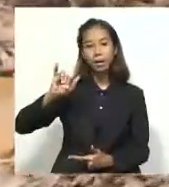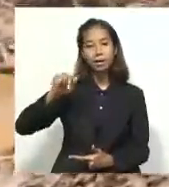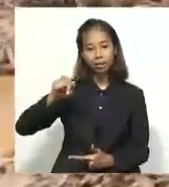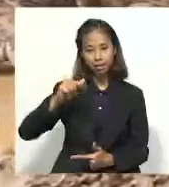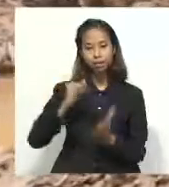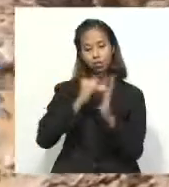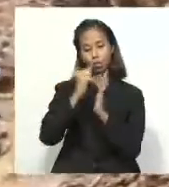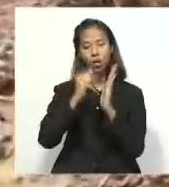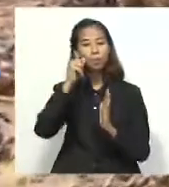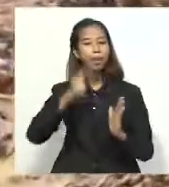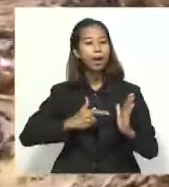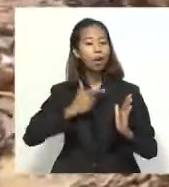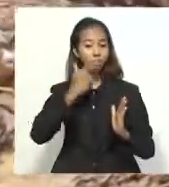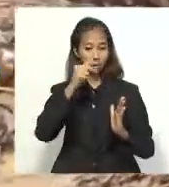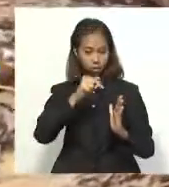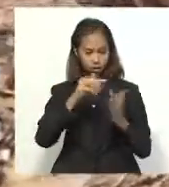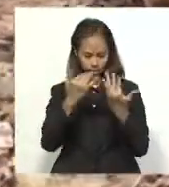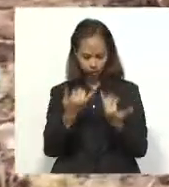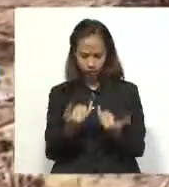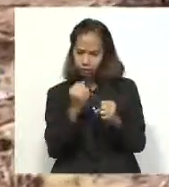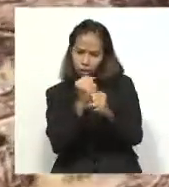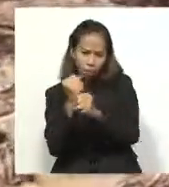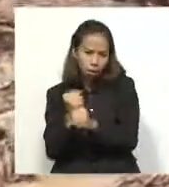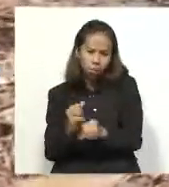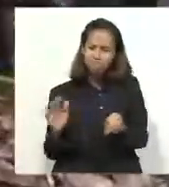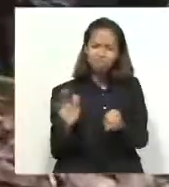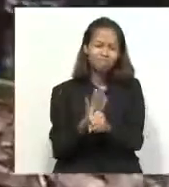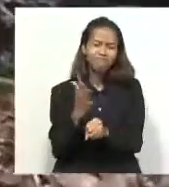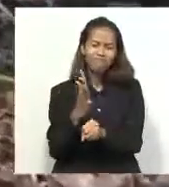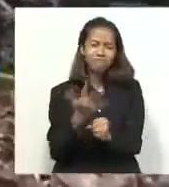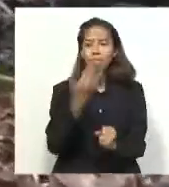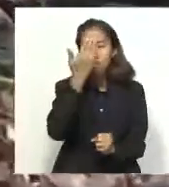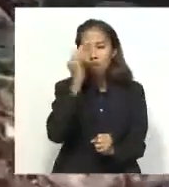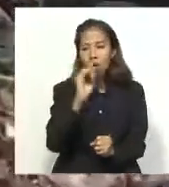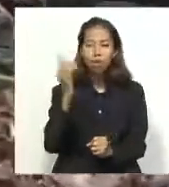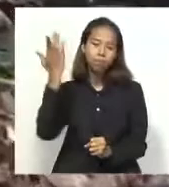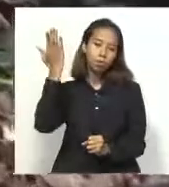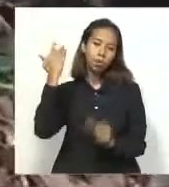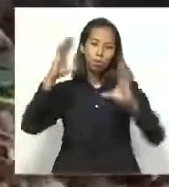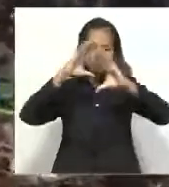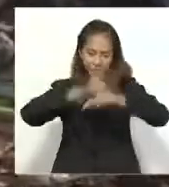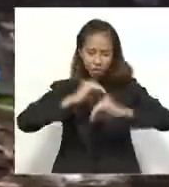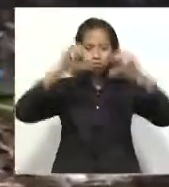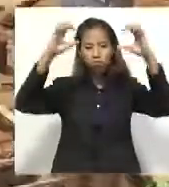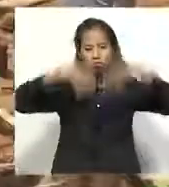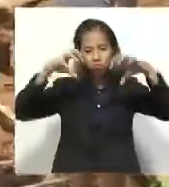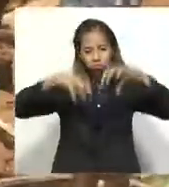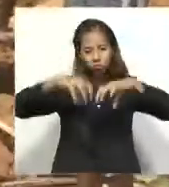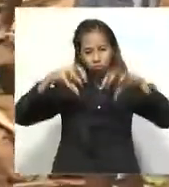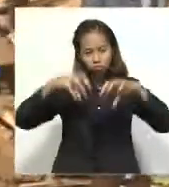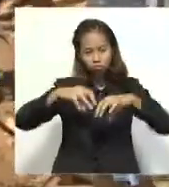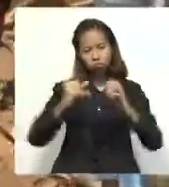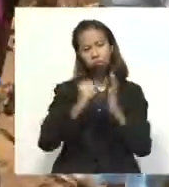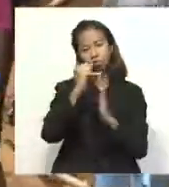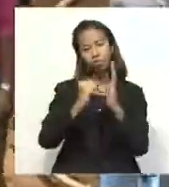พิงแต่ว่าการทำงานในวันนี้ค่ะยังทำได้ไม่เต็มที่มากนักเนื่องจากว่าเมื่อคืนที่ผ่านมามีฝนตกหนักในพื้น